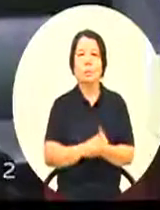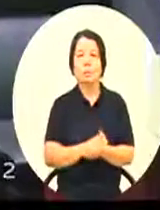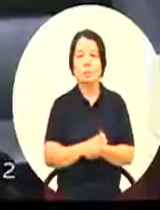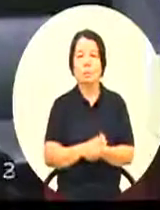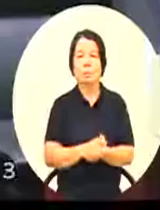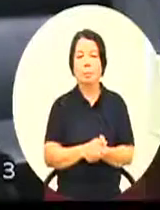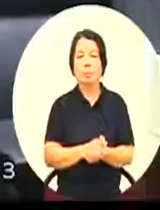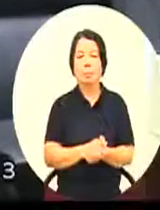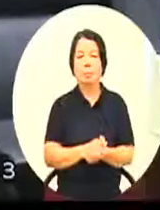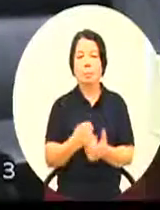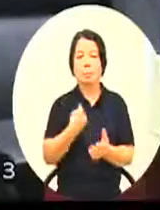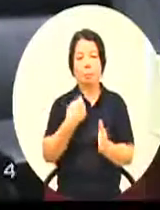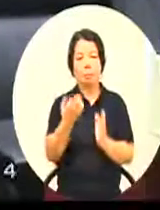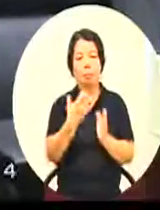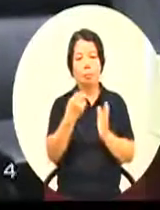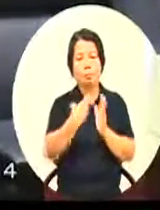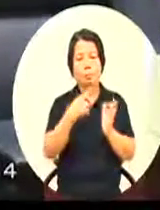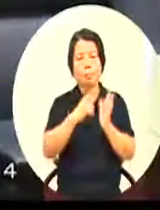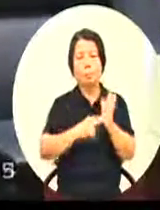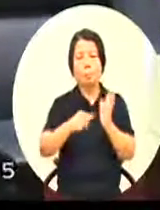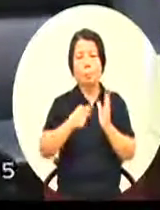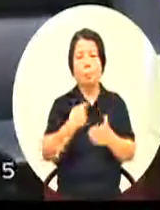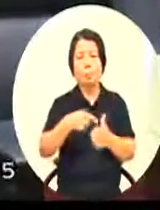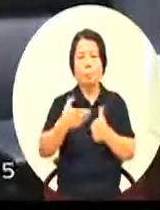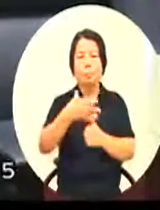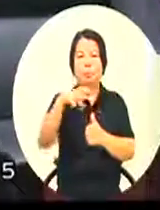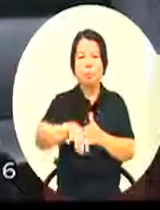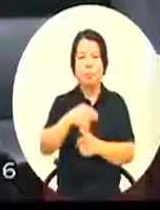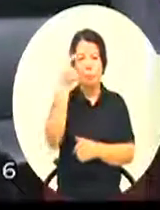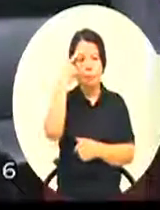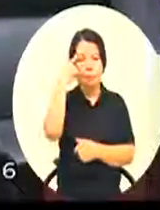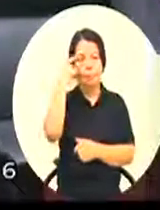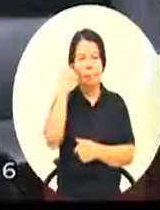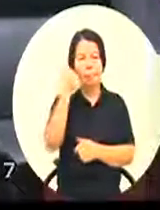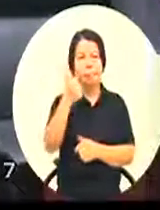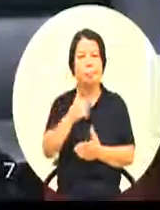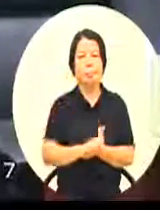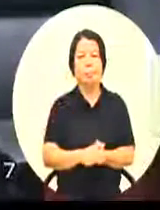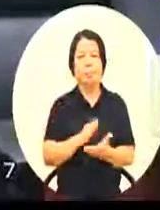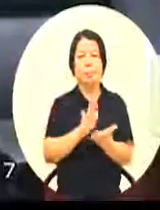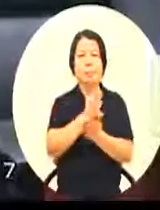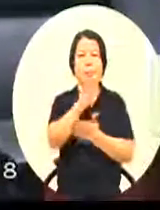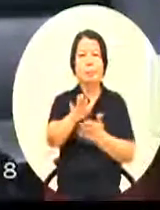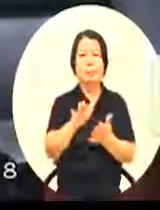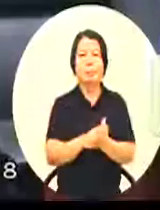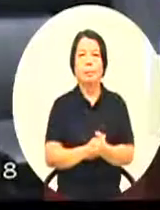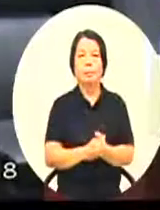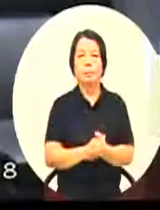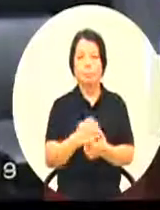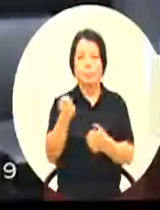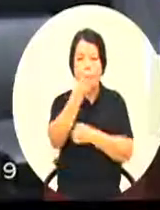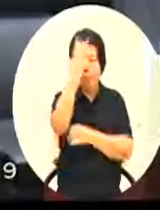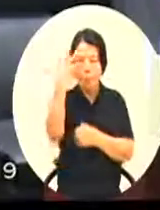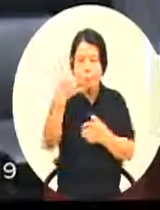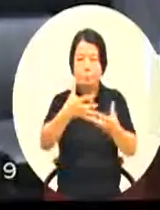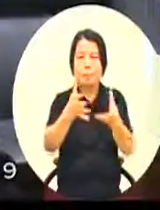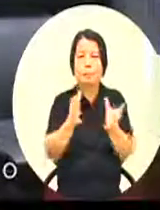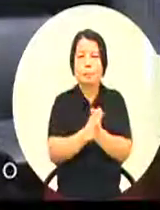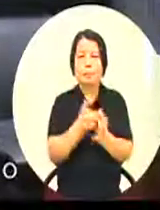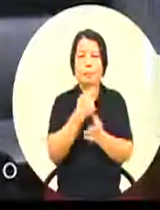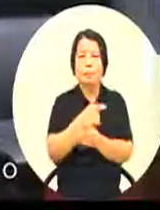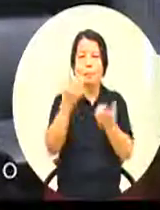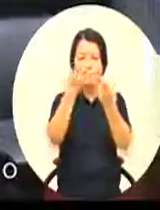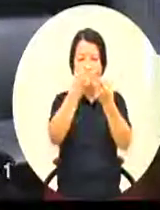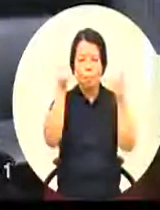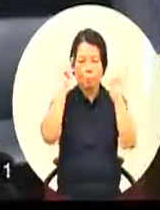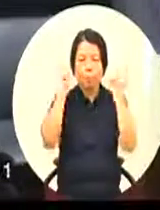我说明说，我们的教育局他是很有理念的，好，然后他未来在。还有年轻人，从读大学